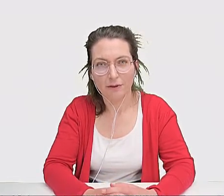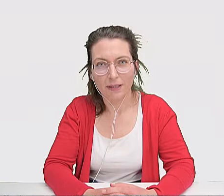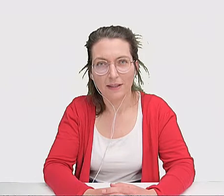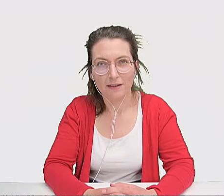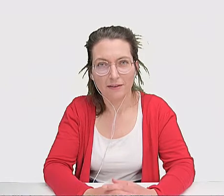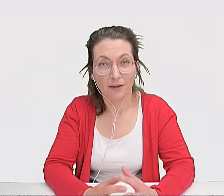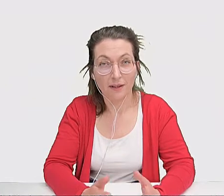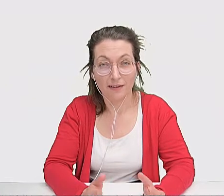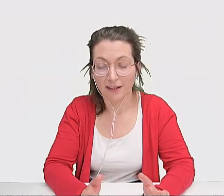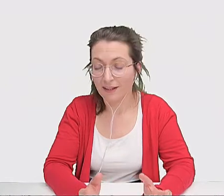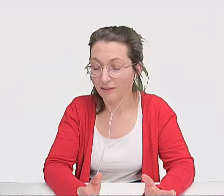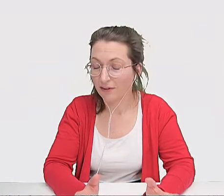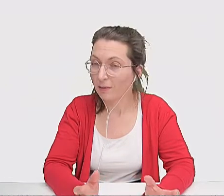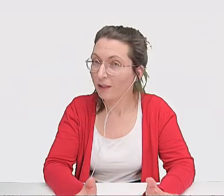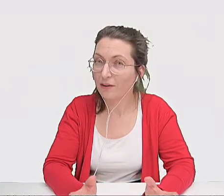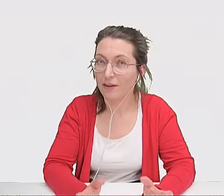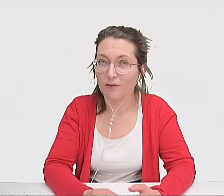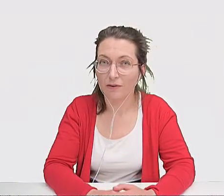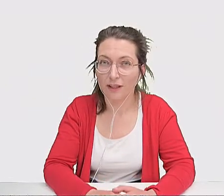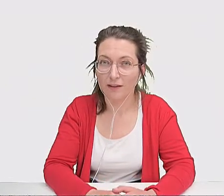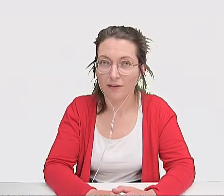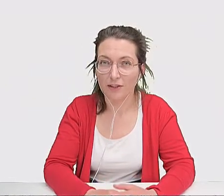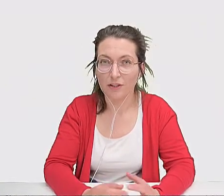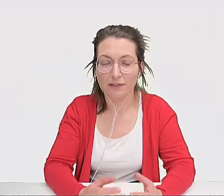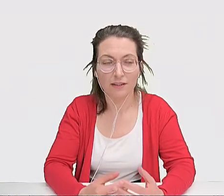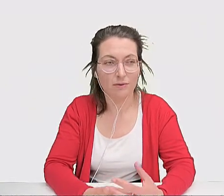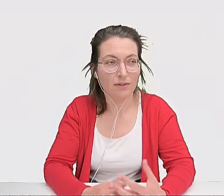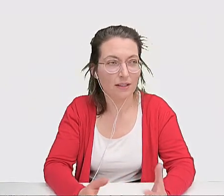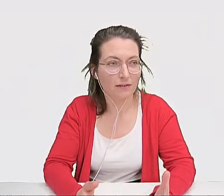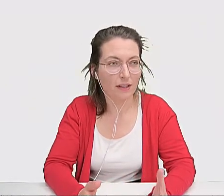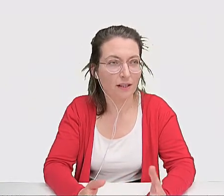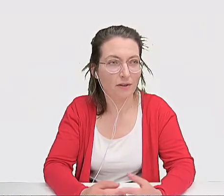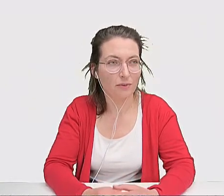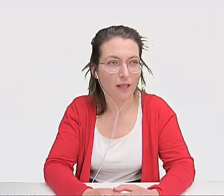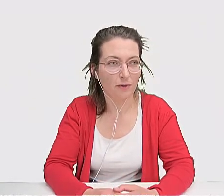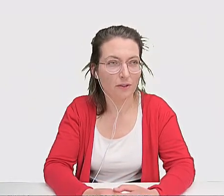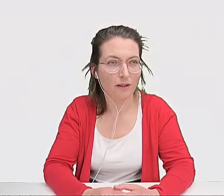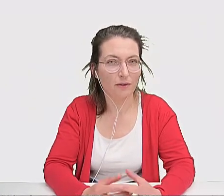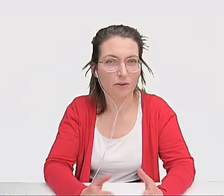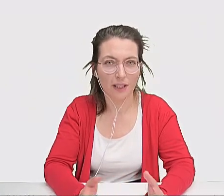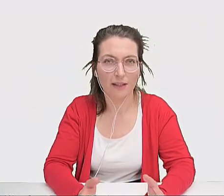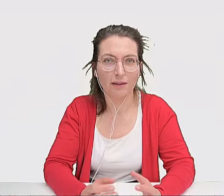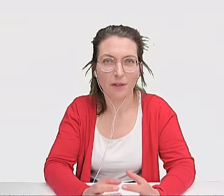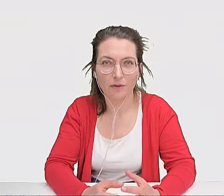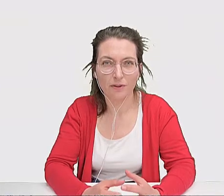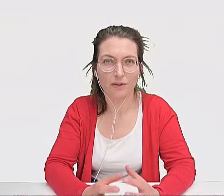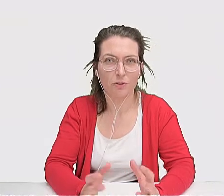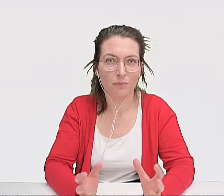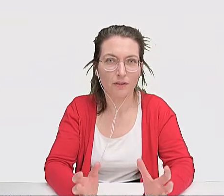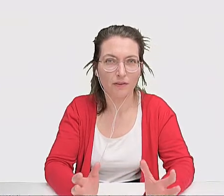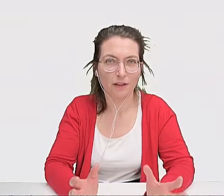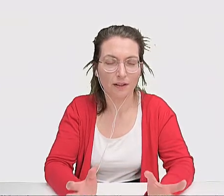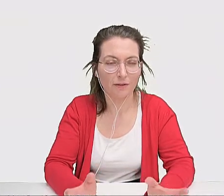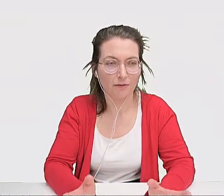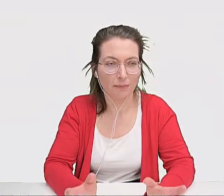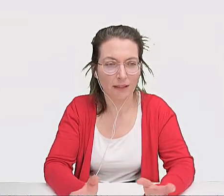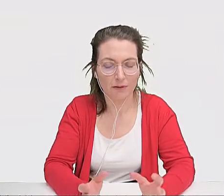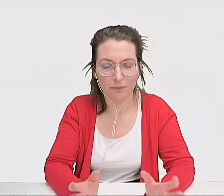der Informatik ist ja auch ein extrem internationales. Also ich weiß, dass unsere Entwickler aus dem Hause auch ständig im Austausch mit